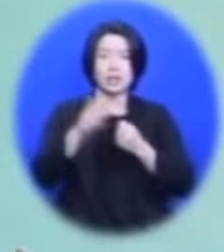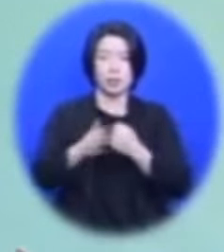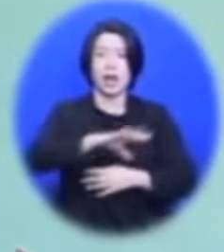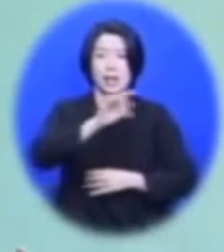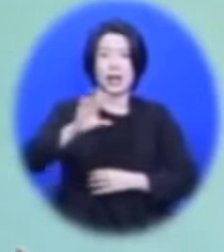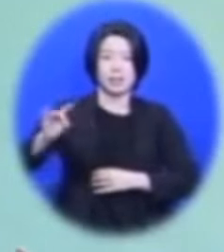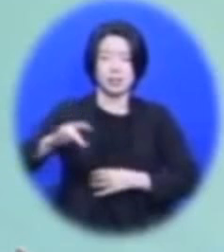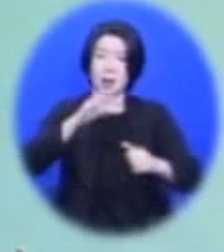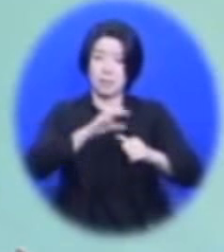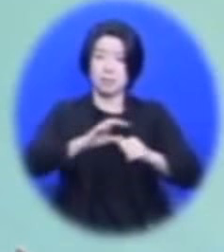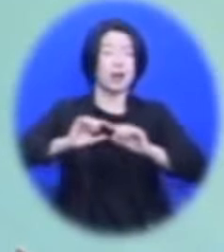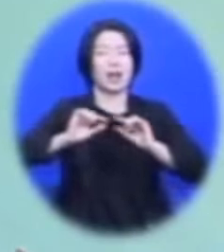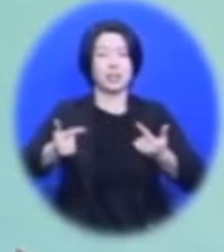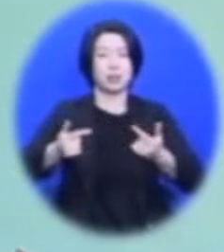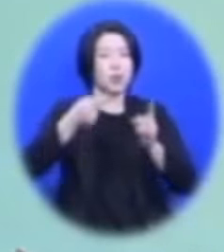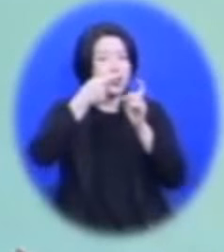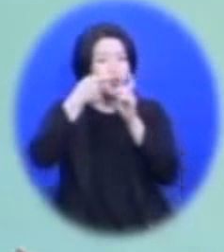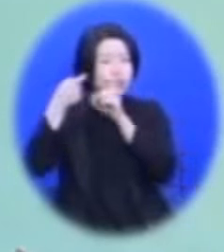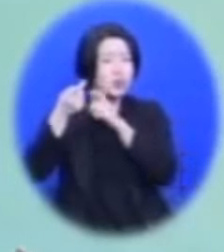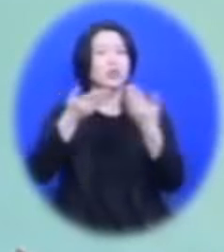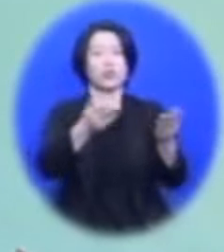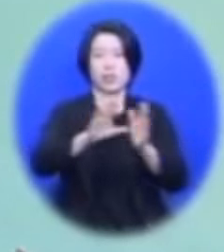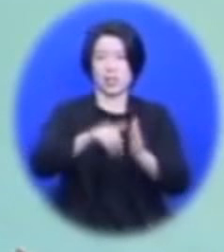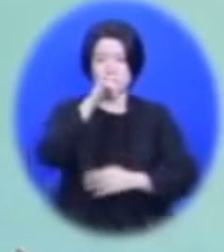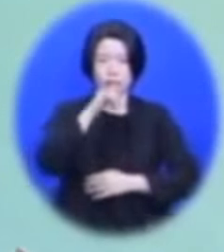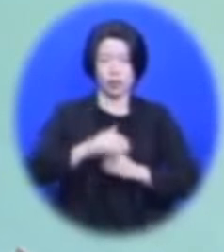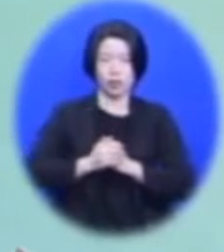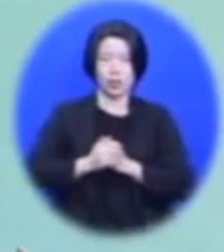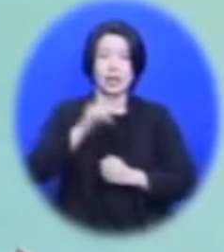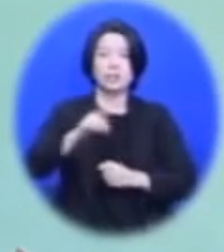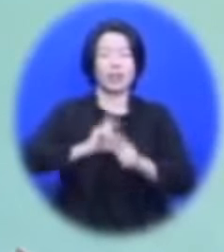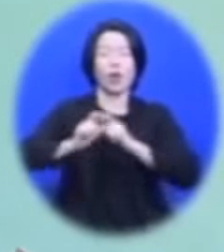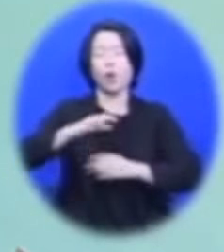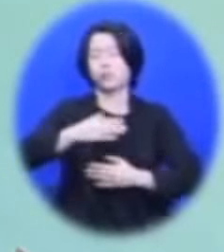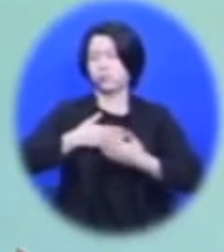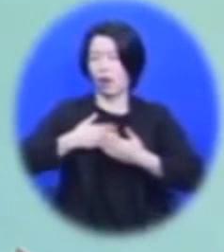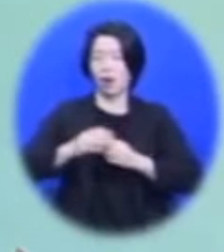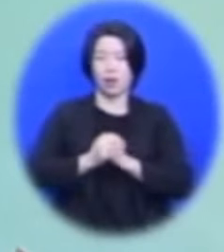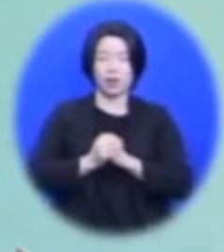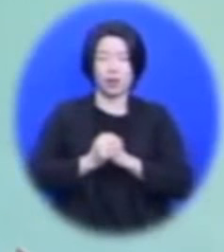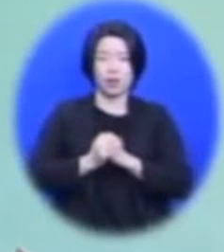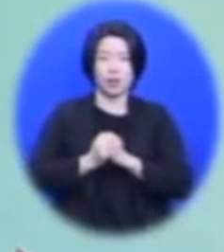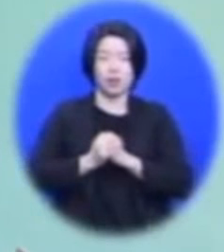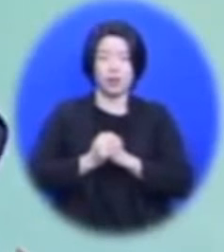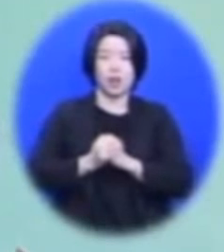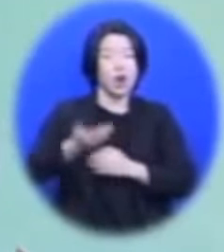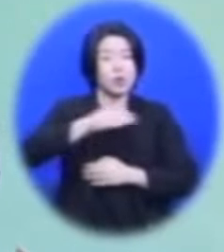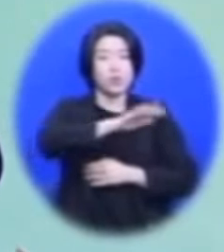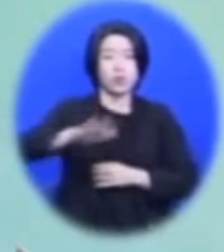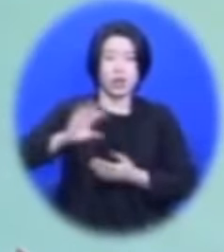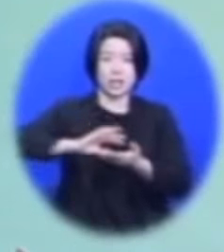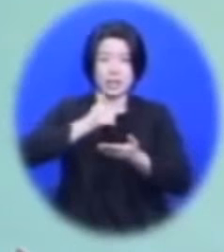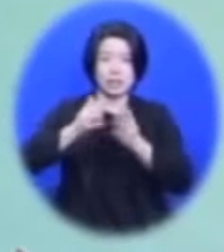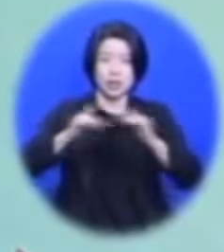때때로는 핍박이 아니고 유혹을 줄 때도 있습니다. 그게 더 무섭습니다. 우리